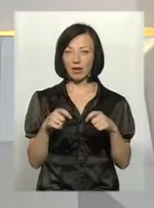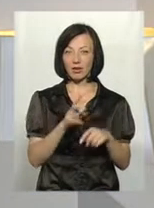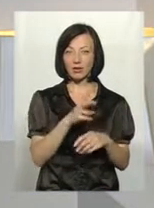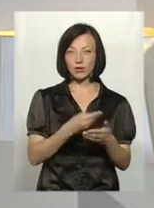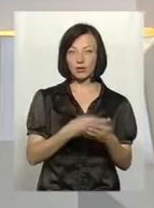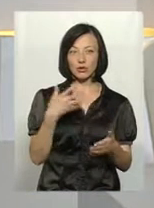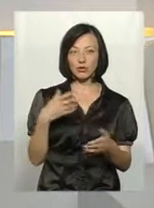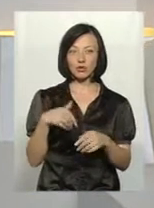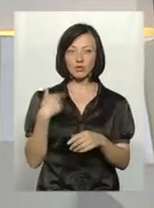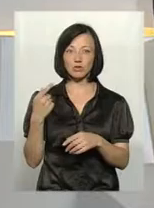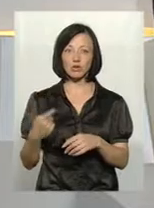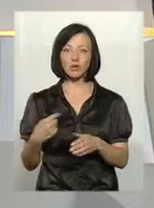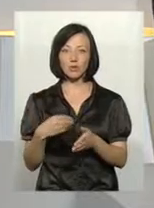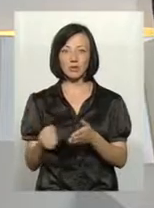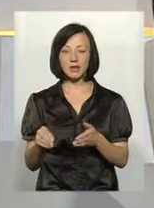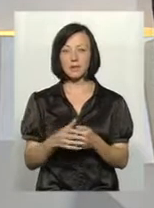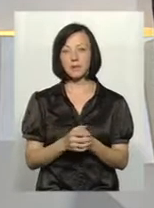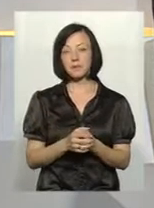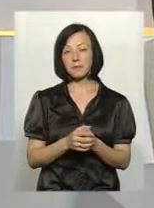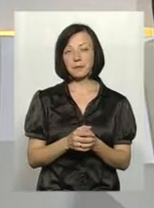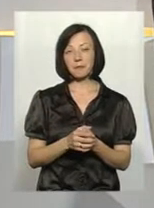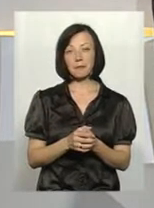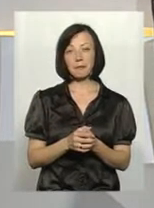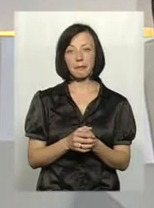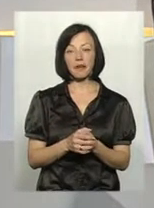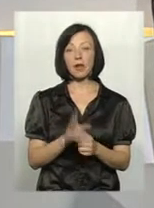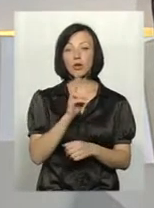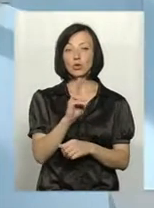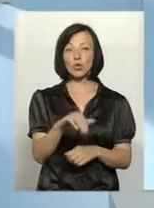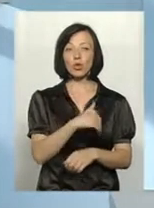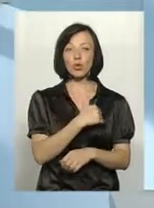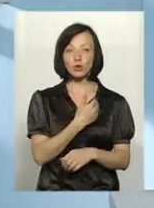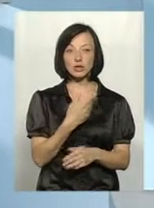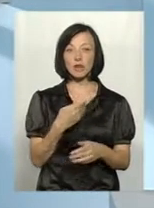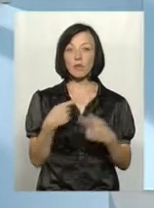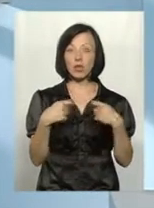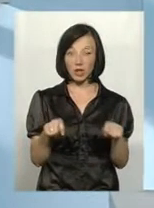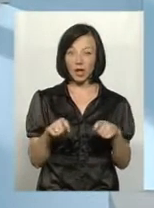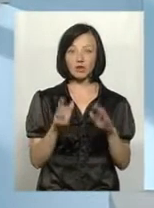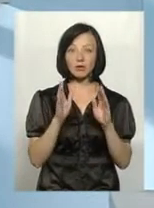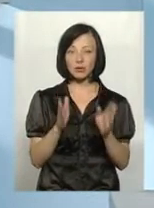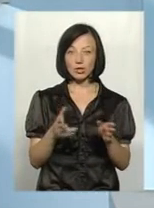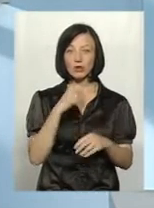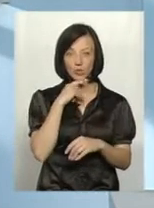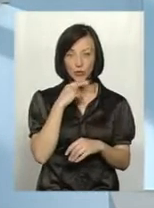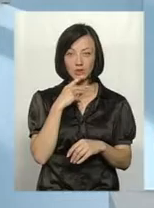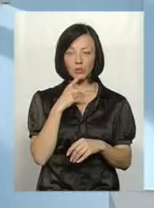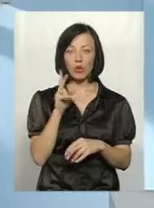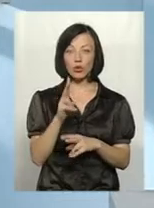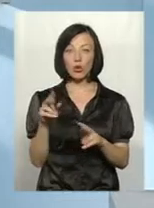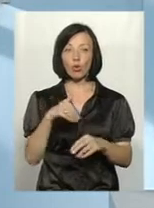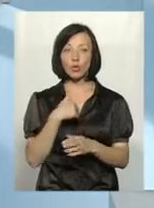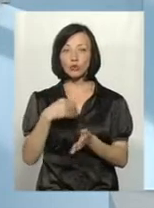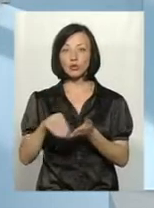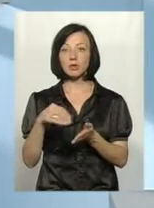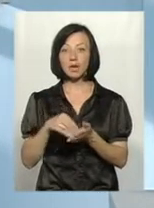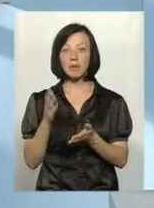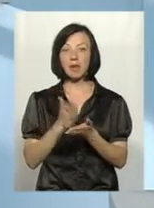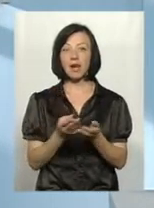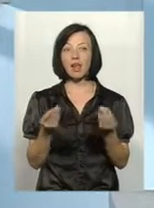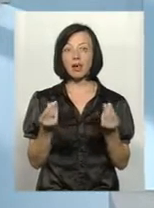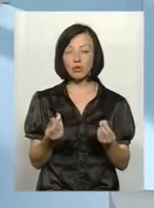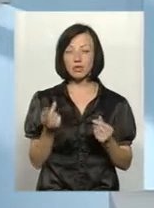дорожче продати, другий дешевше. Ну, діло в тому, що, розумієте, той, що хоче продати, він буде дурним. Бо той, хто хоче скупити, він має